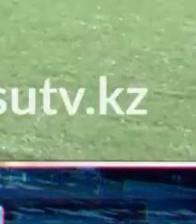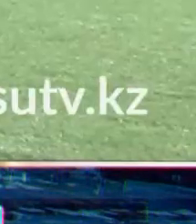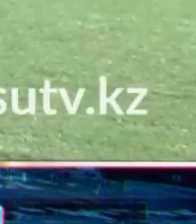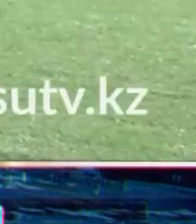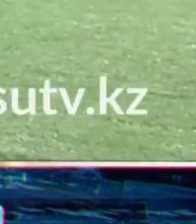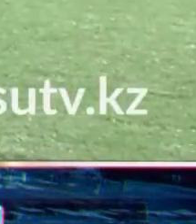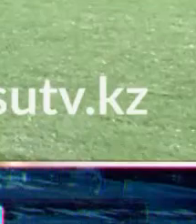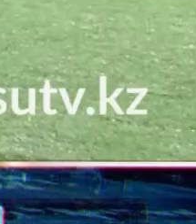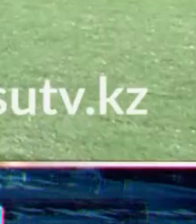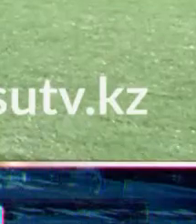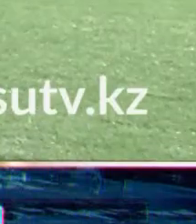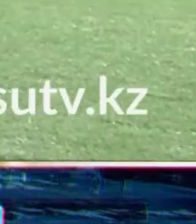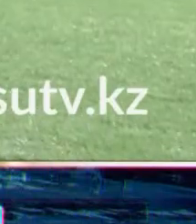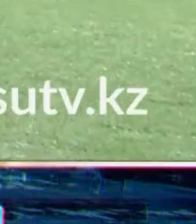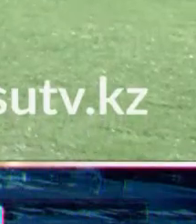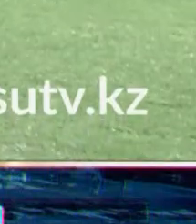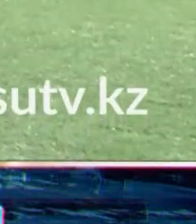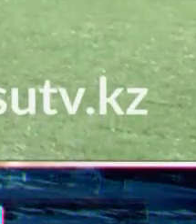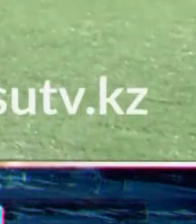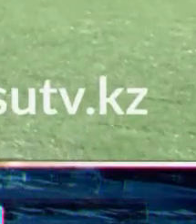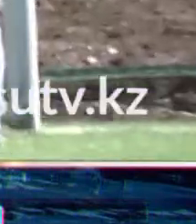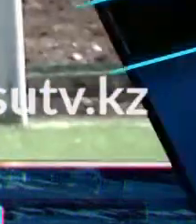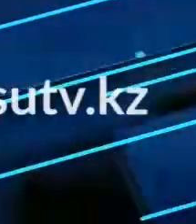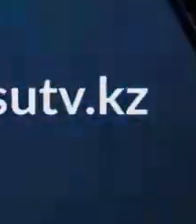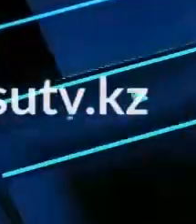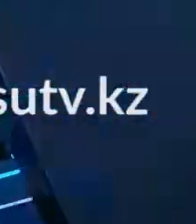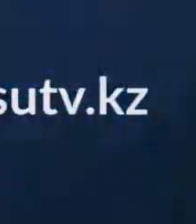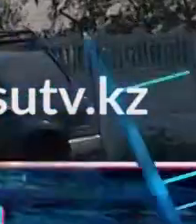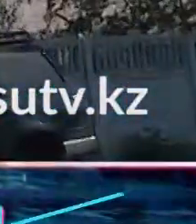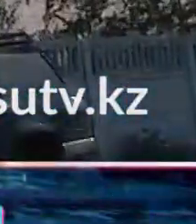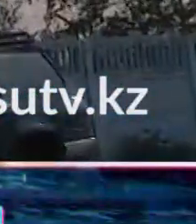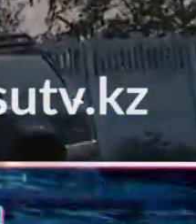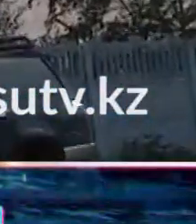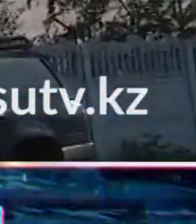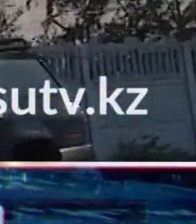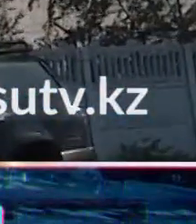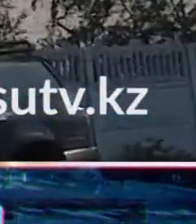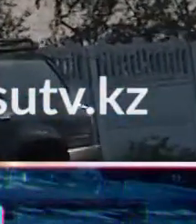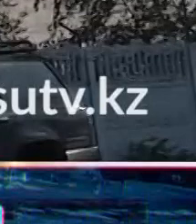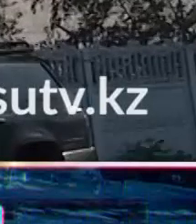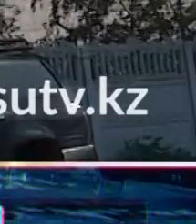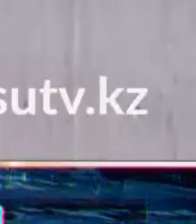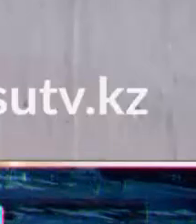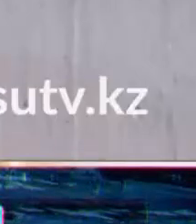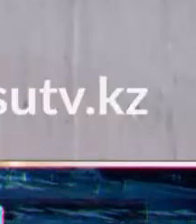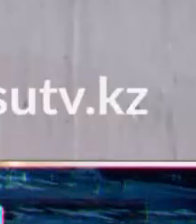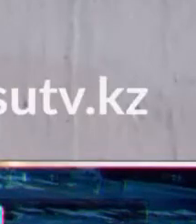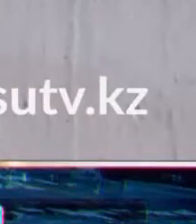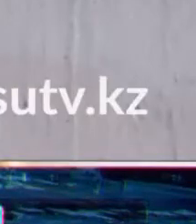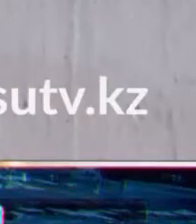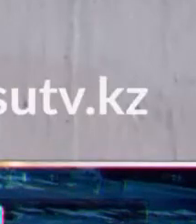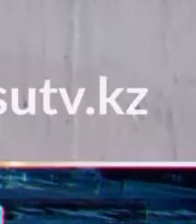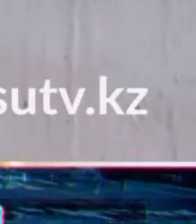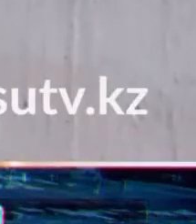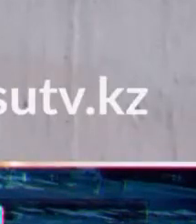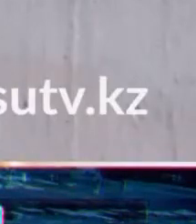рамках исполнения поручения Эльбасы по строительству 100 ФОКов в стране. Готовься, а не летом. В Талдыкургане